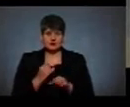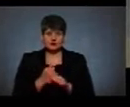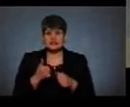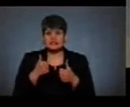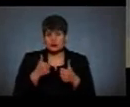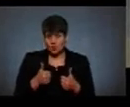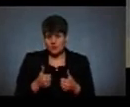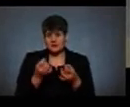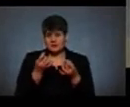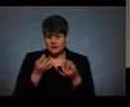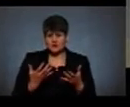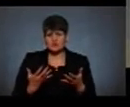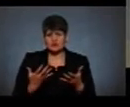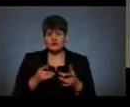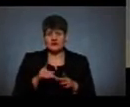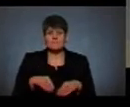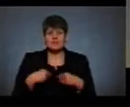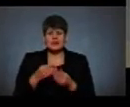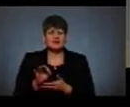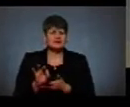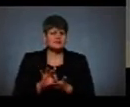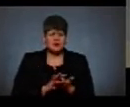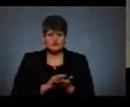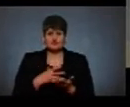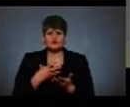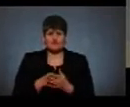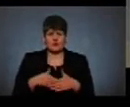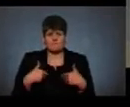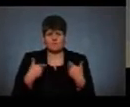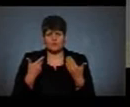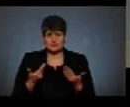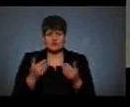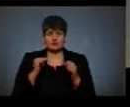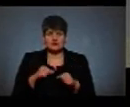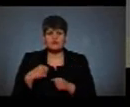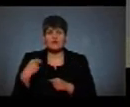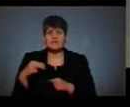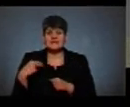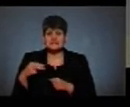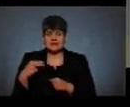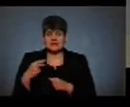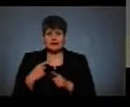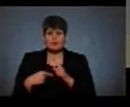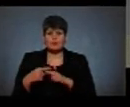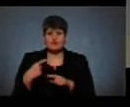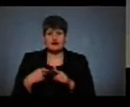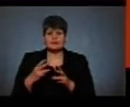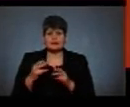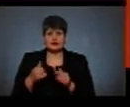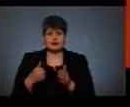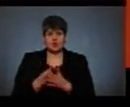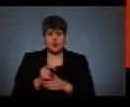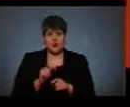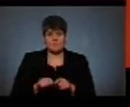і простим, і вони подали зразу ж свої пропозиції, то, можливо, президент поверне на доопрацювання.